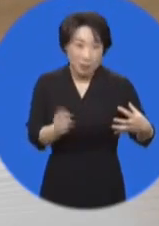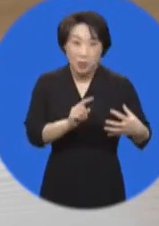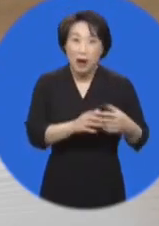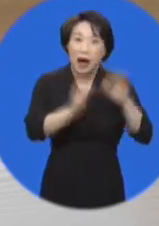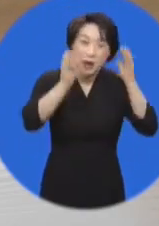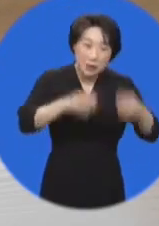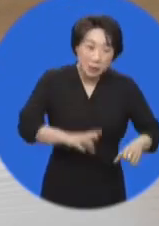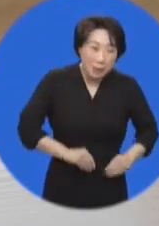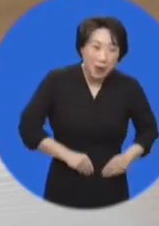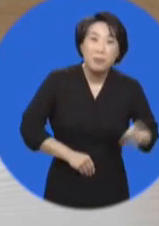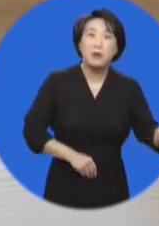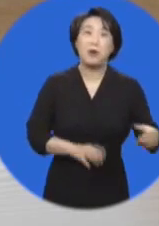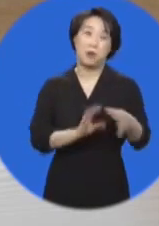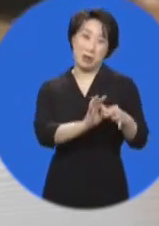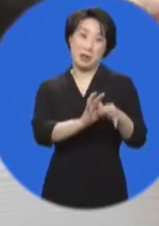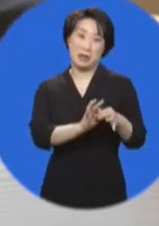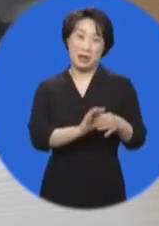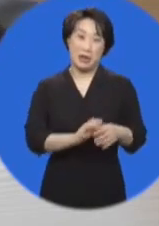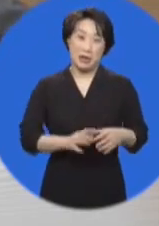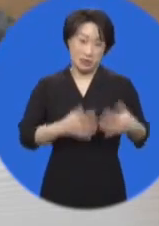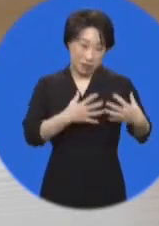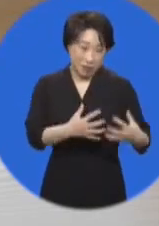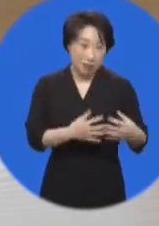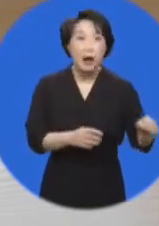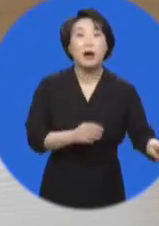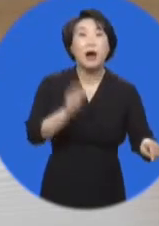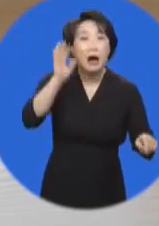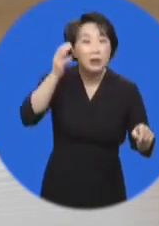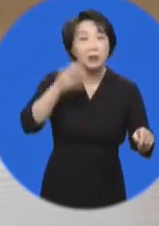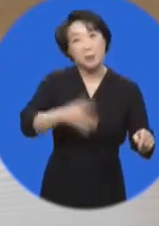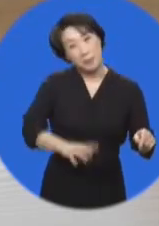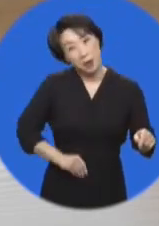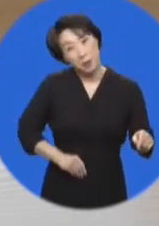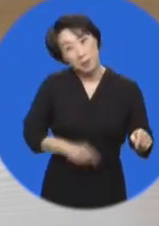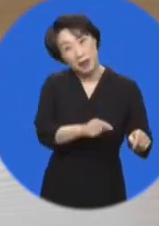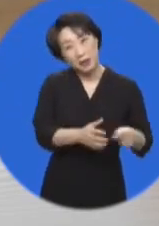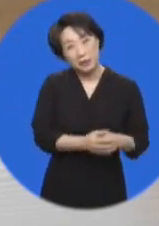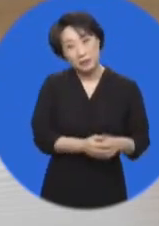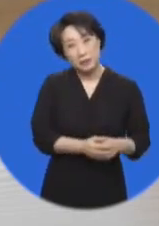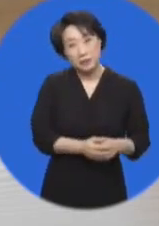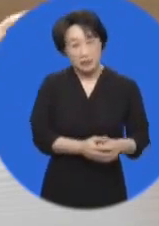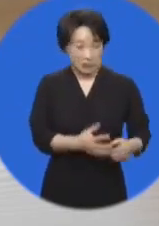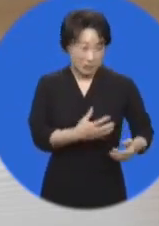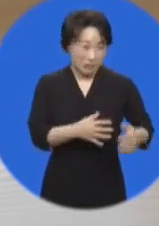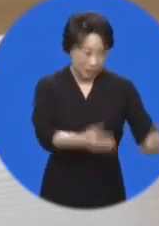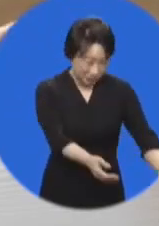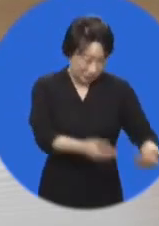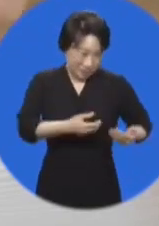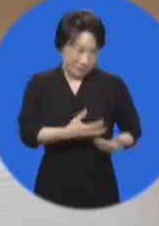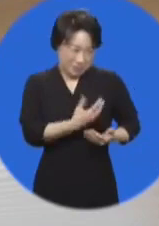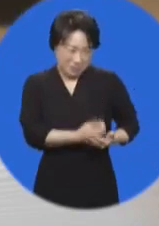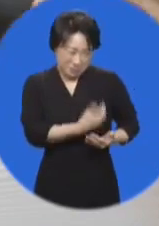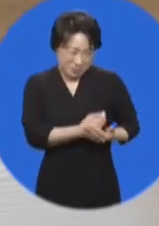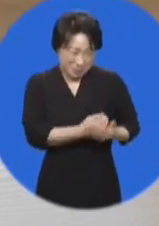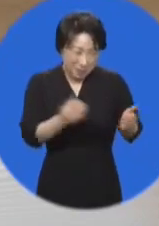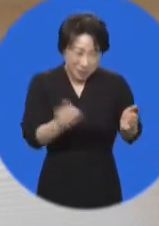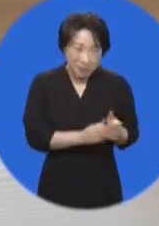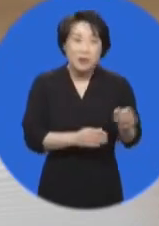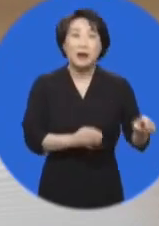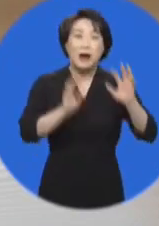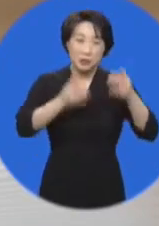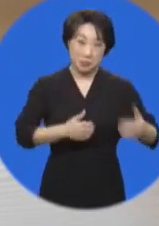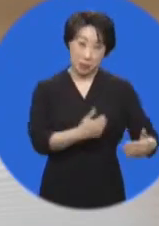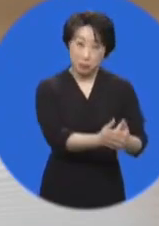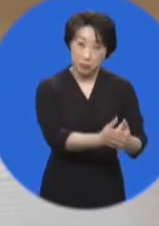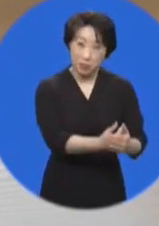바로미터야. 부르면 애기가 배고파. 응? 그리고 젖을 다 먹이면 젖이 없으면 애기가 배불러.